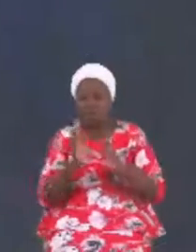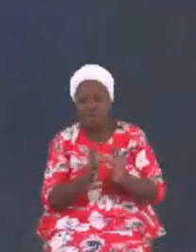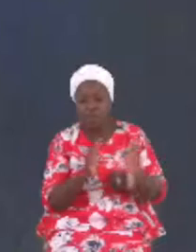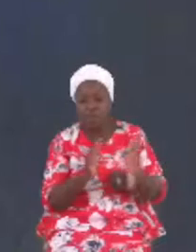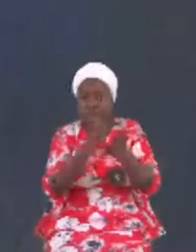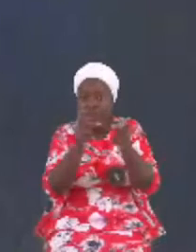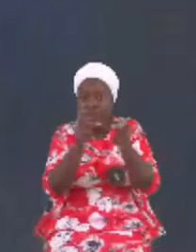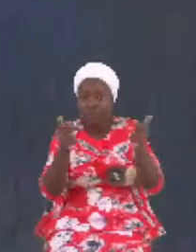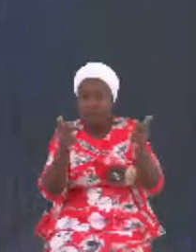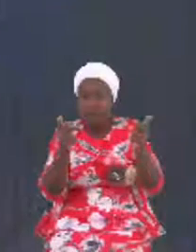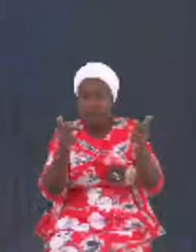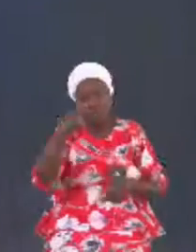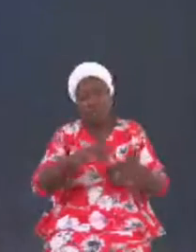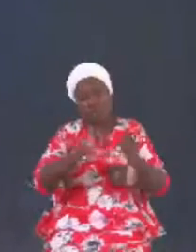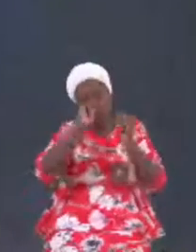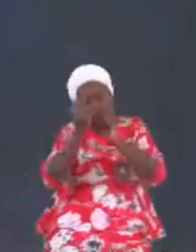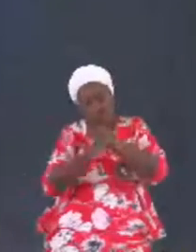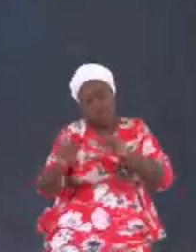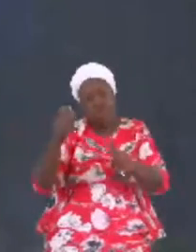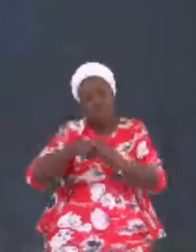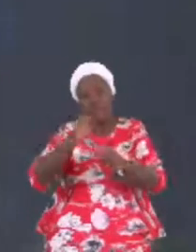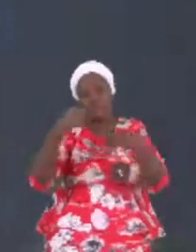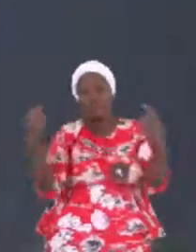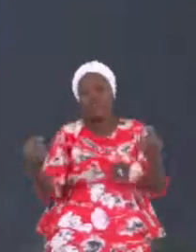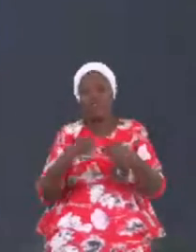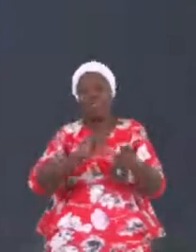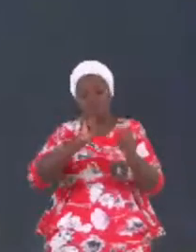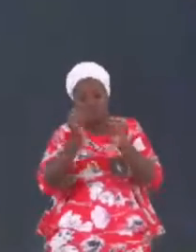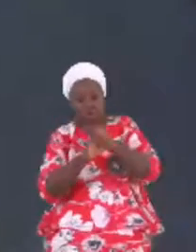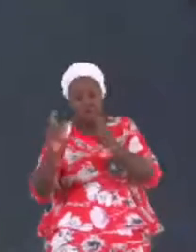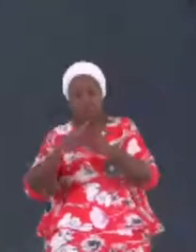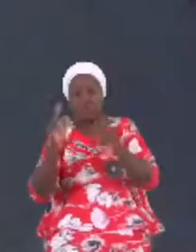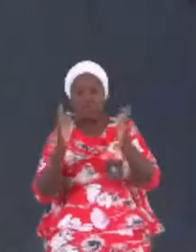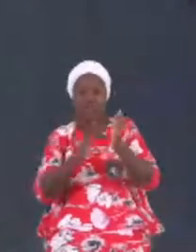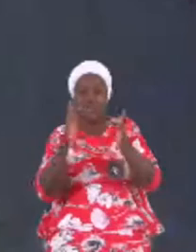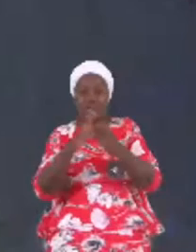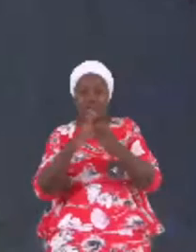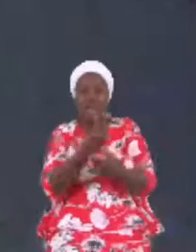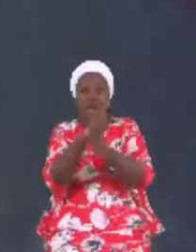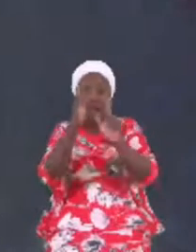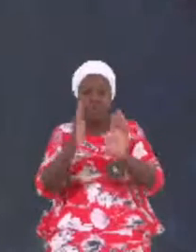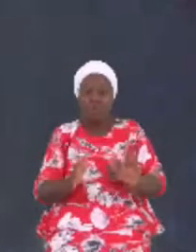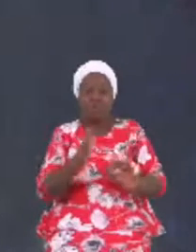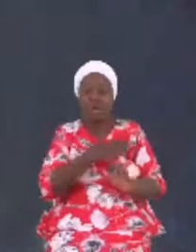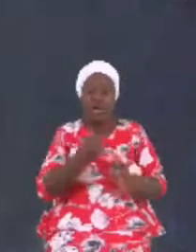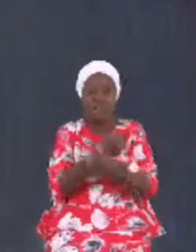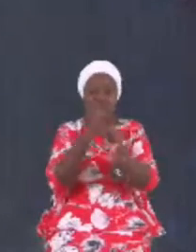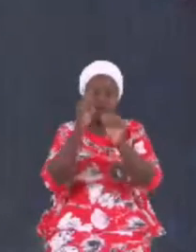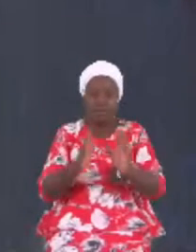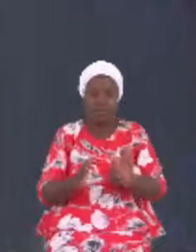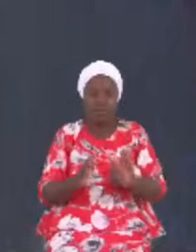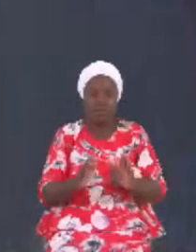et qu'il te prépare ce lieu-là. Et tu te détournes de tes péchés et tu viens à Jésus-Christ, le libérateur et le